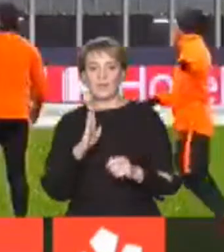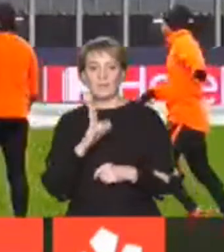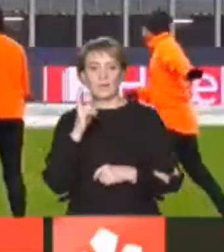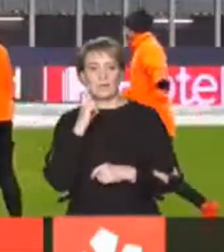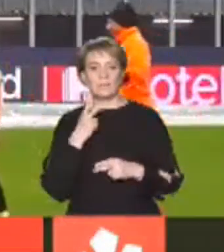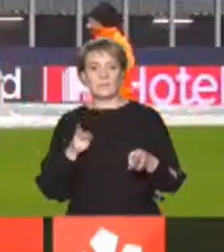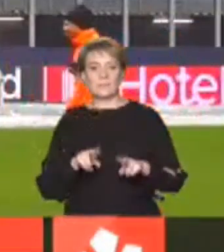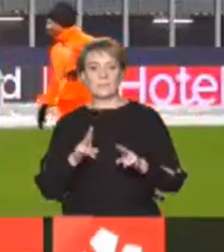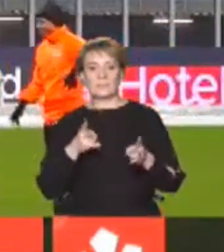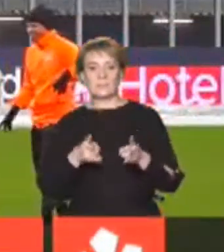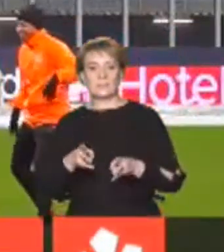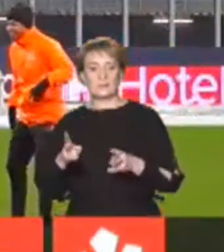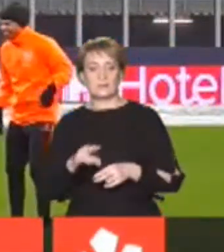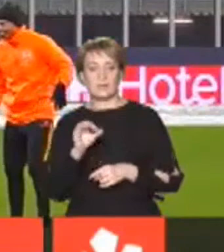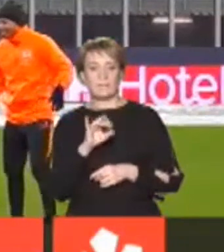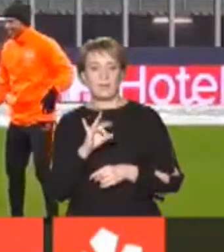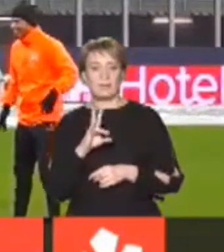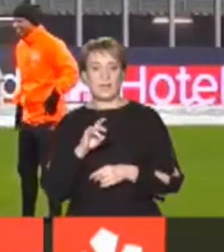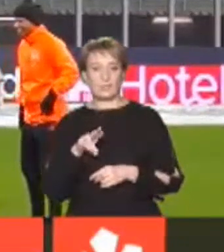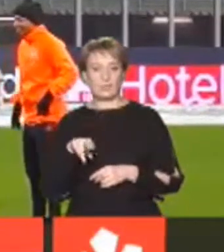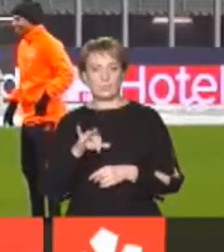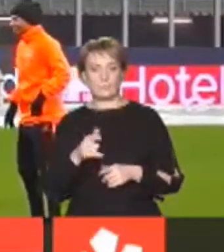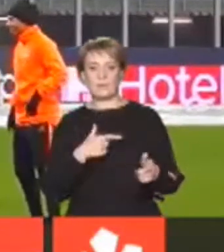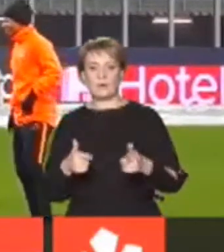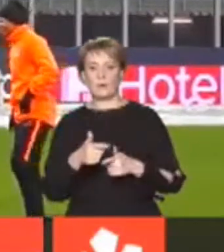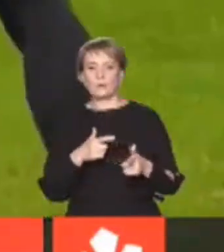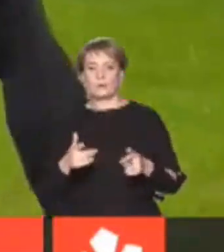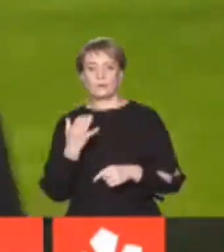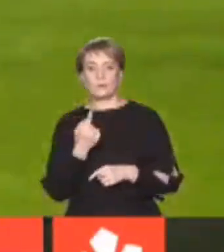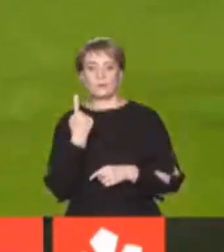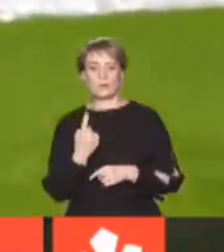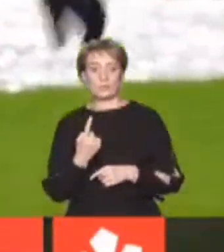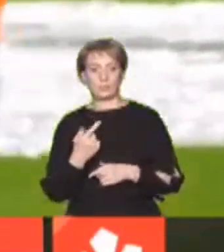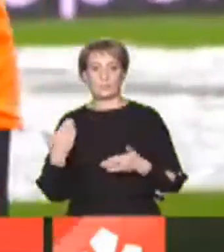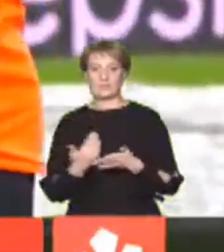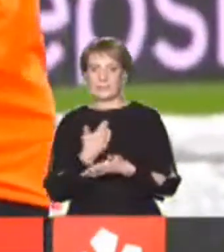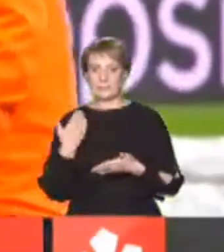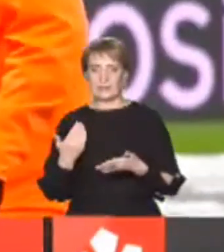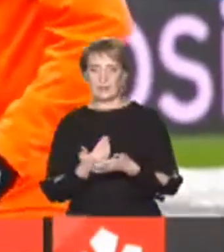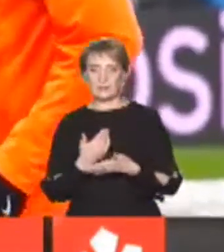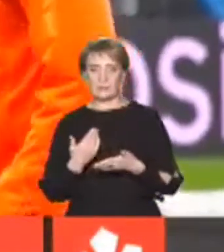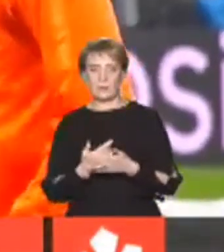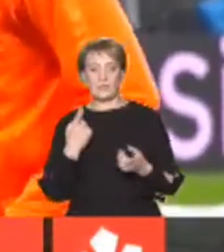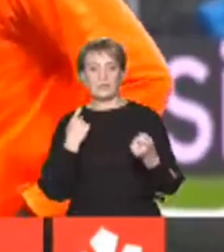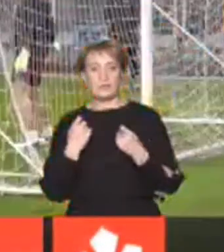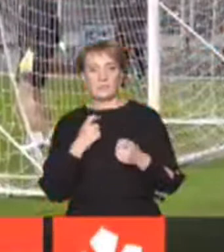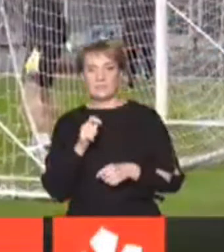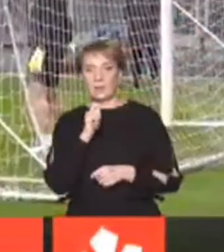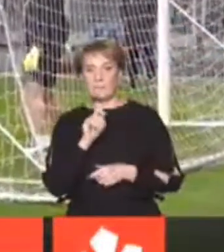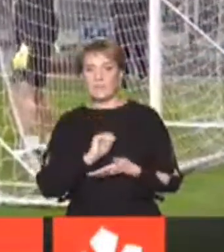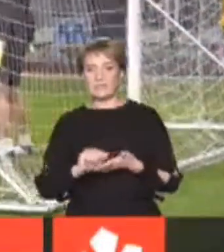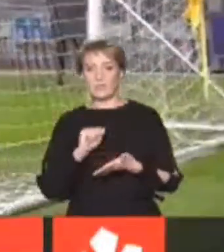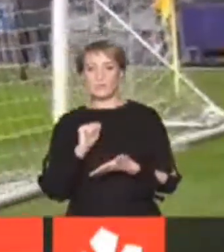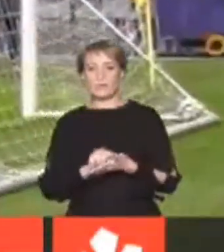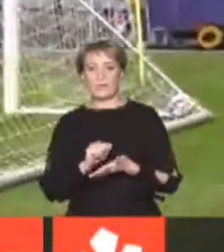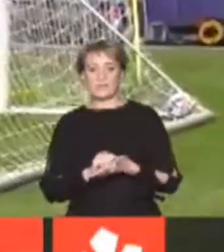Києві залишилися травмовані Фернандо і Мораєс. Всі інші готові на ще одну сенсацію, заявив на передматчевій прес-конференції